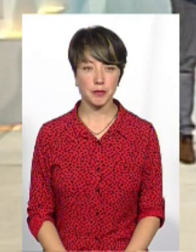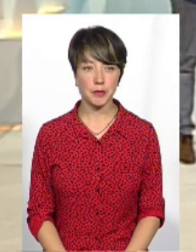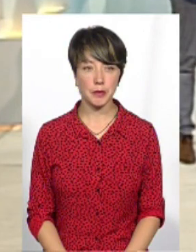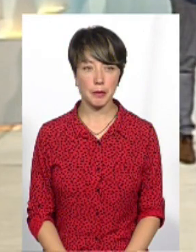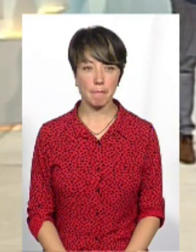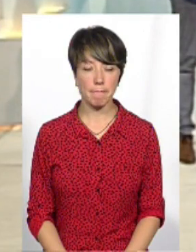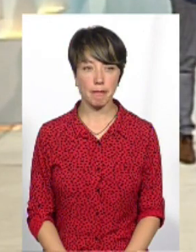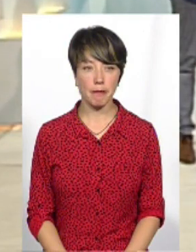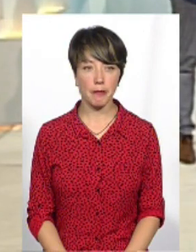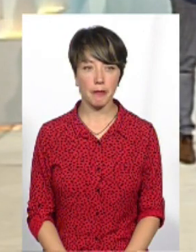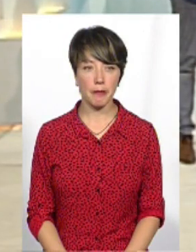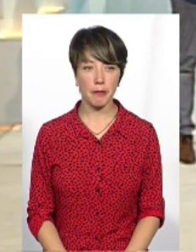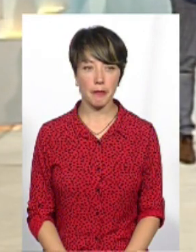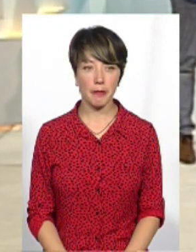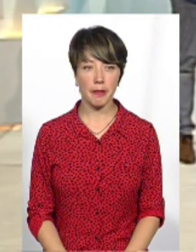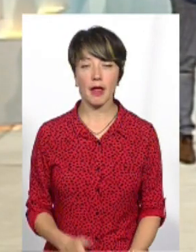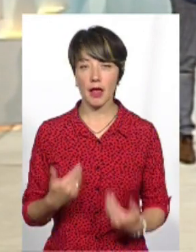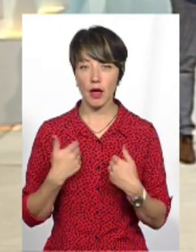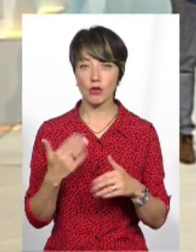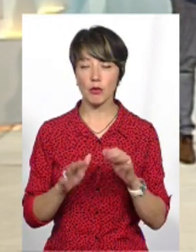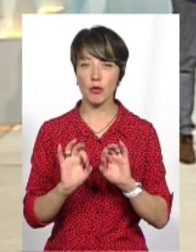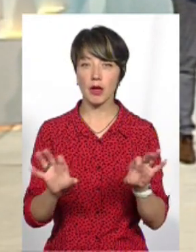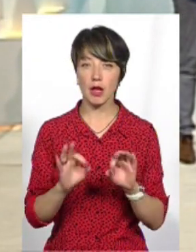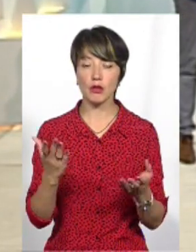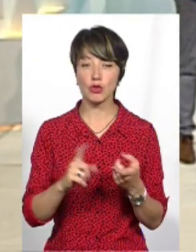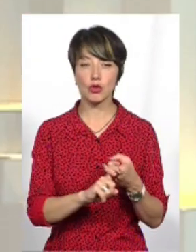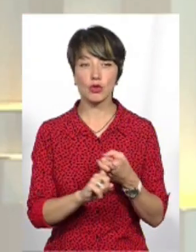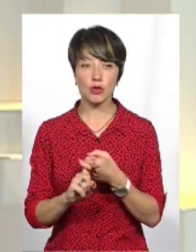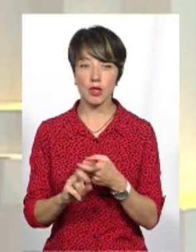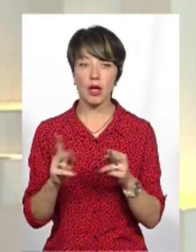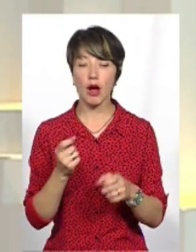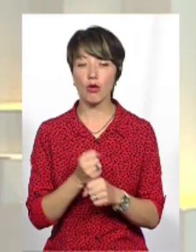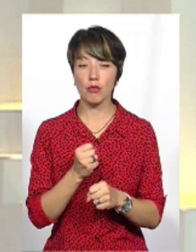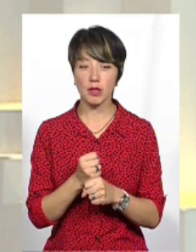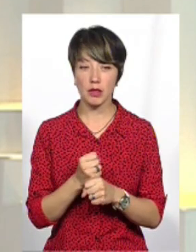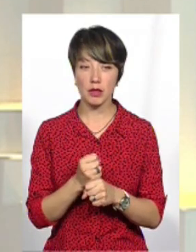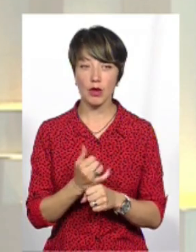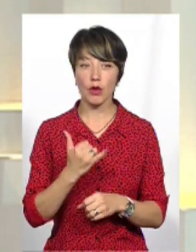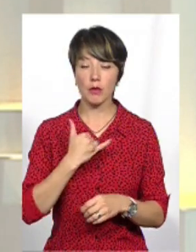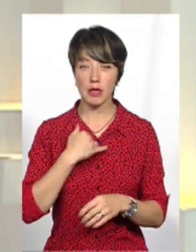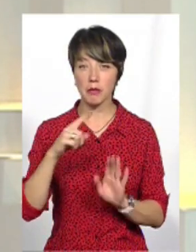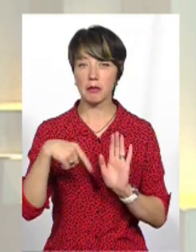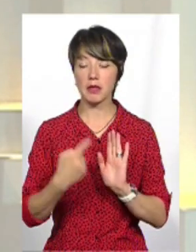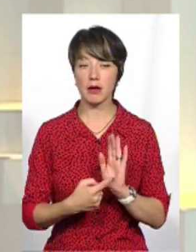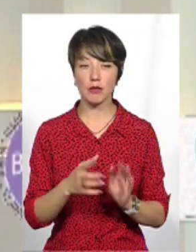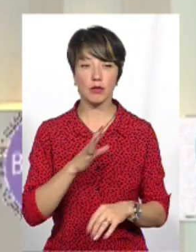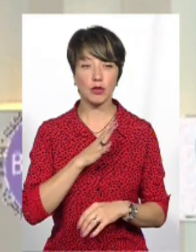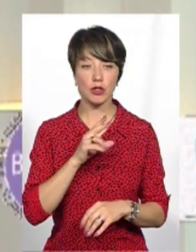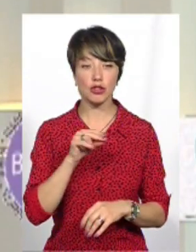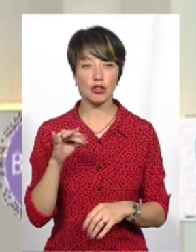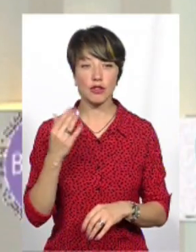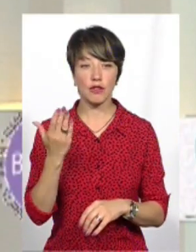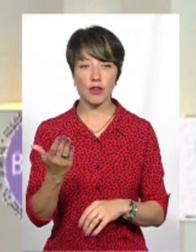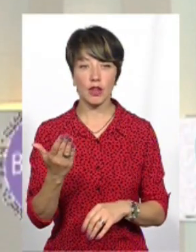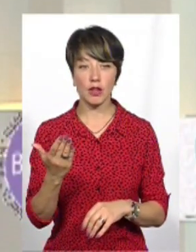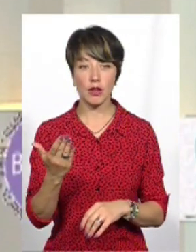Як вам така рекомендація? Я вже це прокоментував. А якщо касається того, що як робити, ну, мене задавали таке питання мені, що чи ви